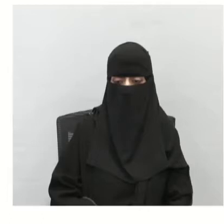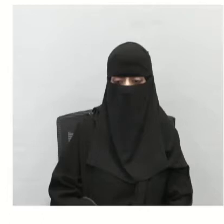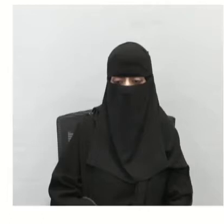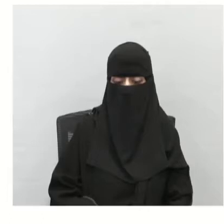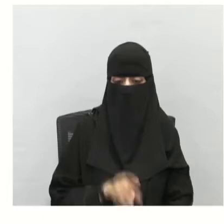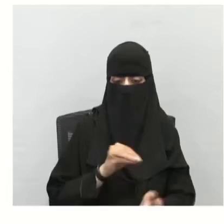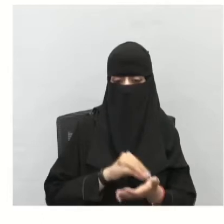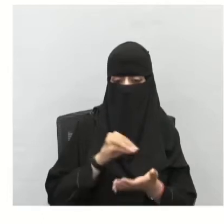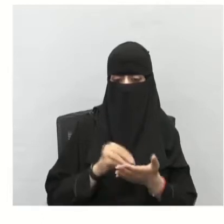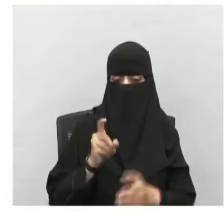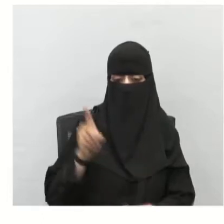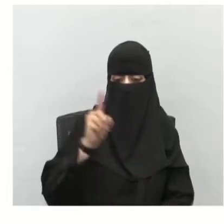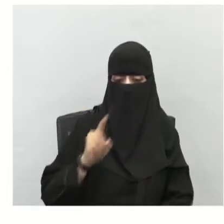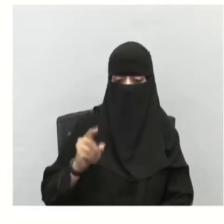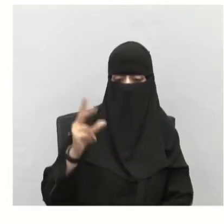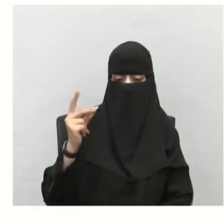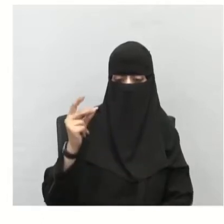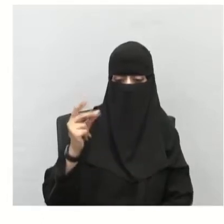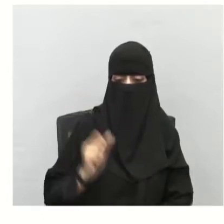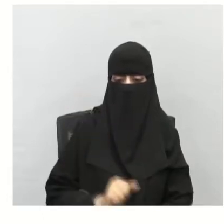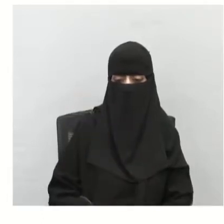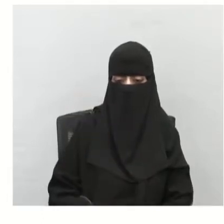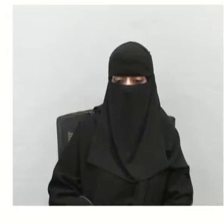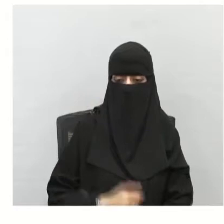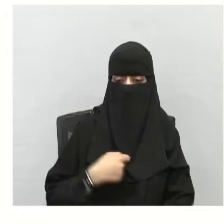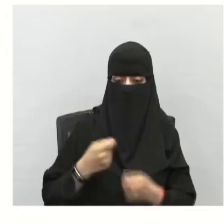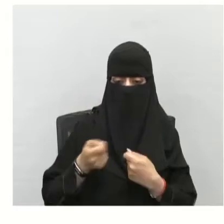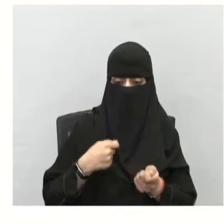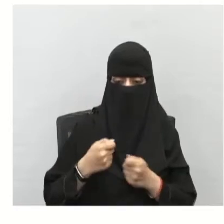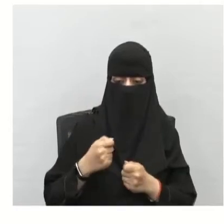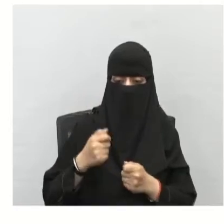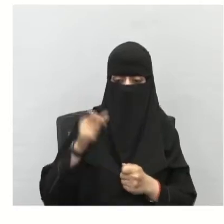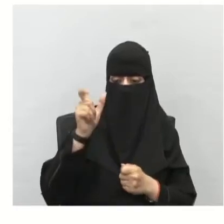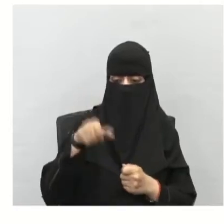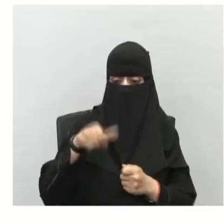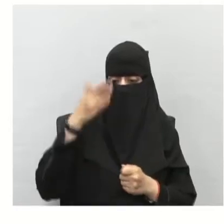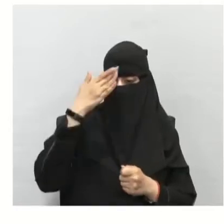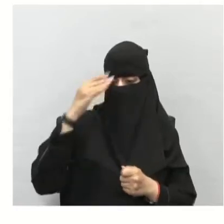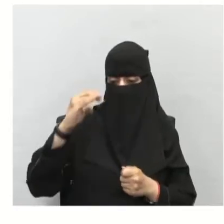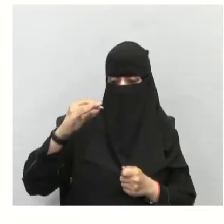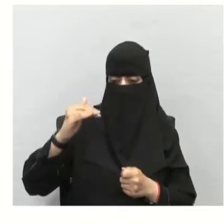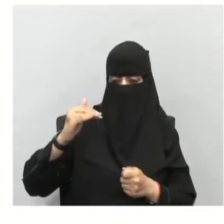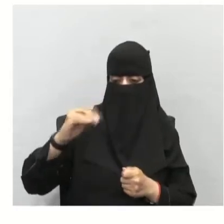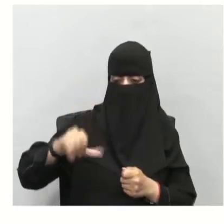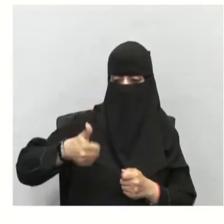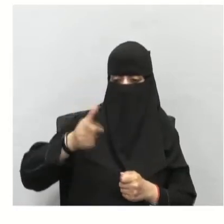يلا ننتقل إلى سؤال آخر. اشترى خالد ملابس ب90 ريالا،